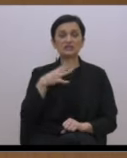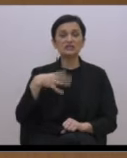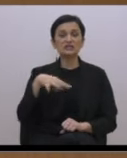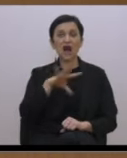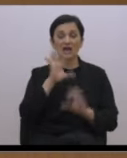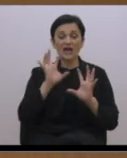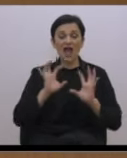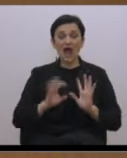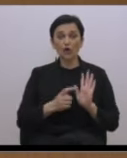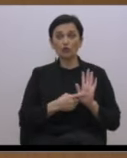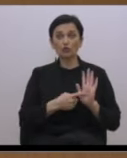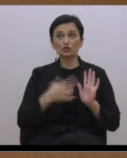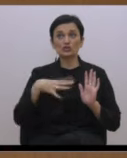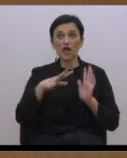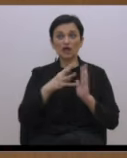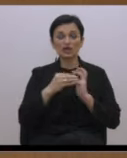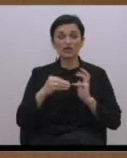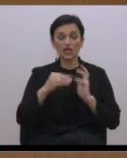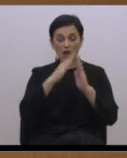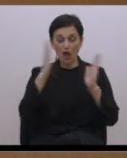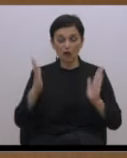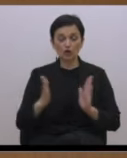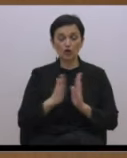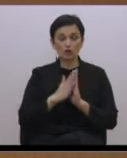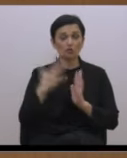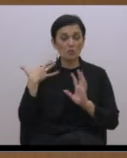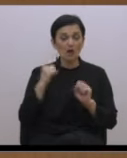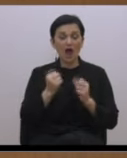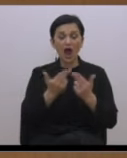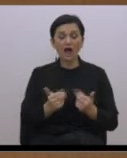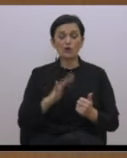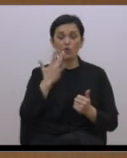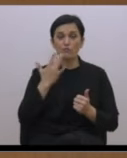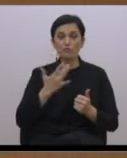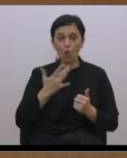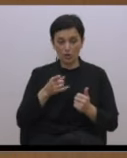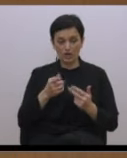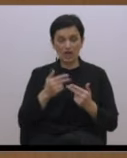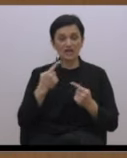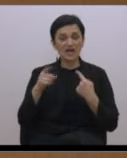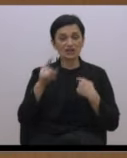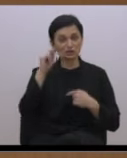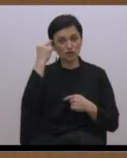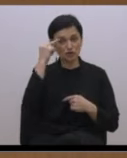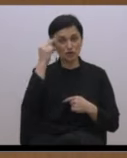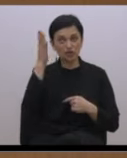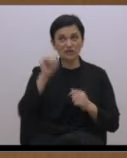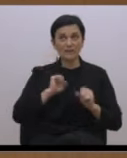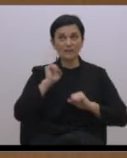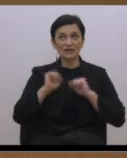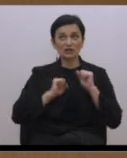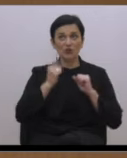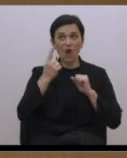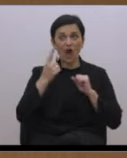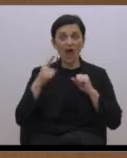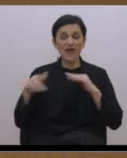საქართველოს ტერიტორიულ მთლიანობას ხარს უჭერს და არაღიარების პოლიტიკას ემსახურება, განსხვავებით ჩინეთისგან, სხვათაშორის, რომელთაგანაც ცდილობთ, რომ ერთ